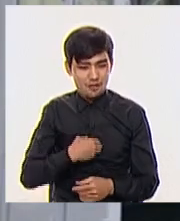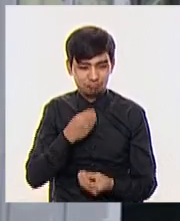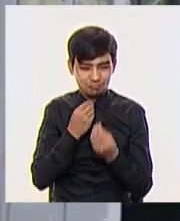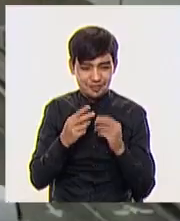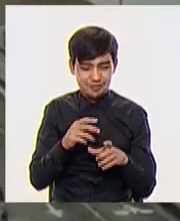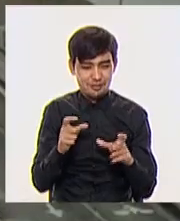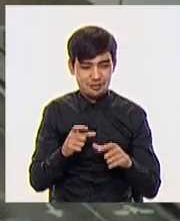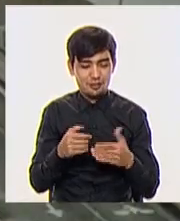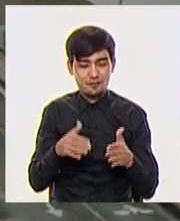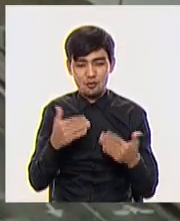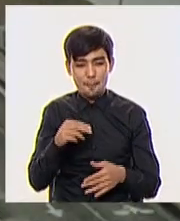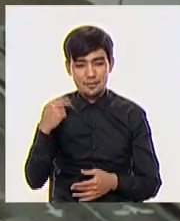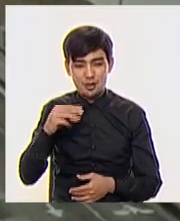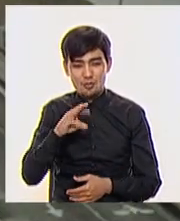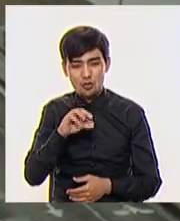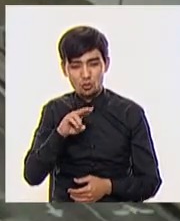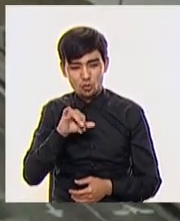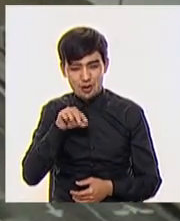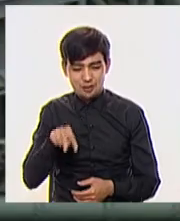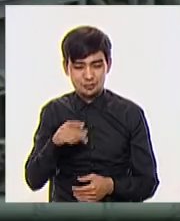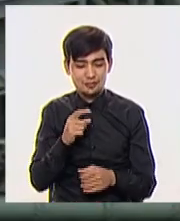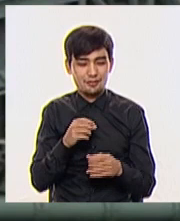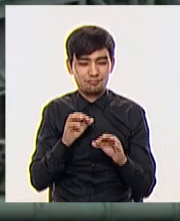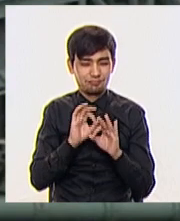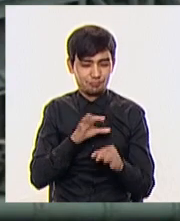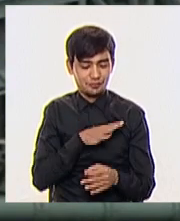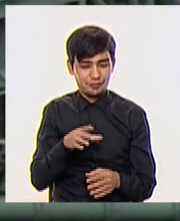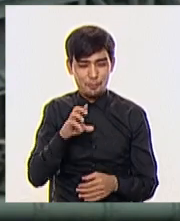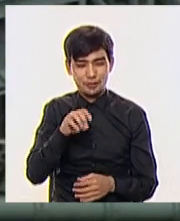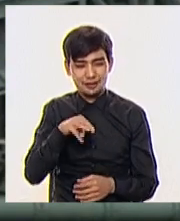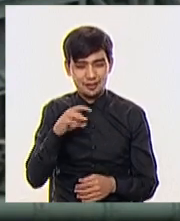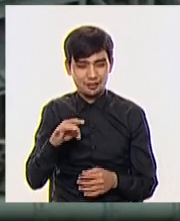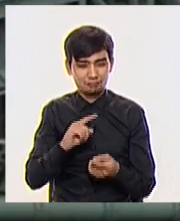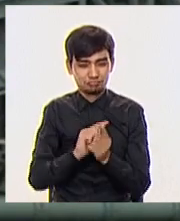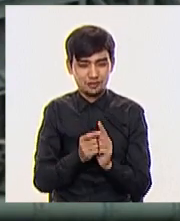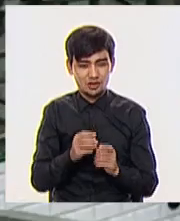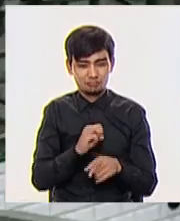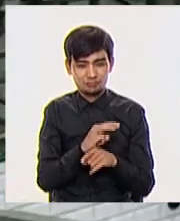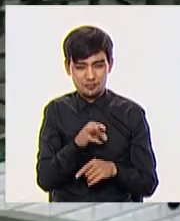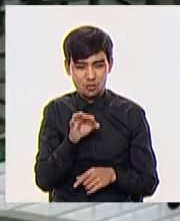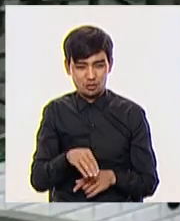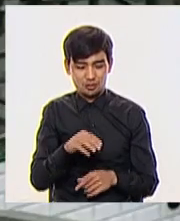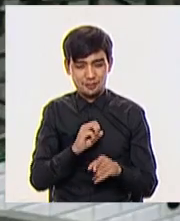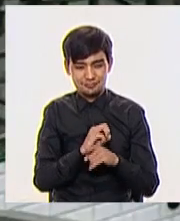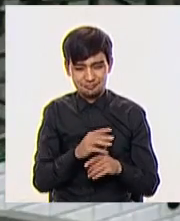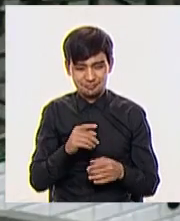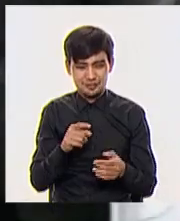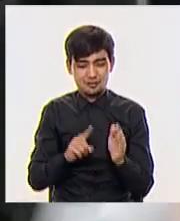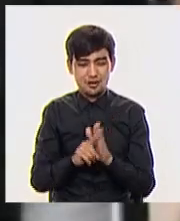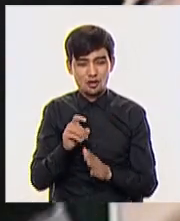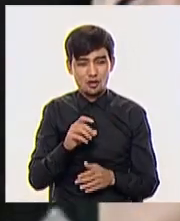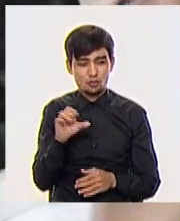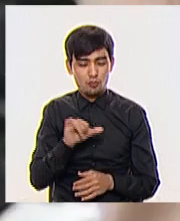необходимости. Президент Эммануэль Макрон объяснил эти меры распространением британского штамма коронавируса. Локдаун начнется в субботу вечером,